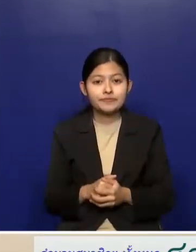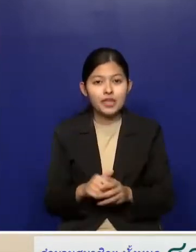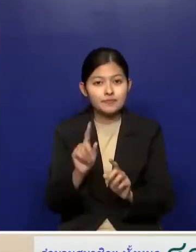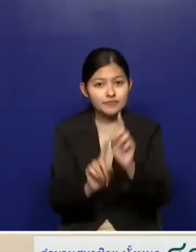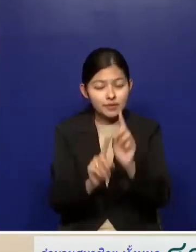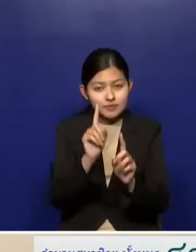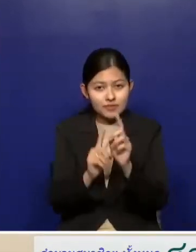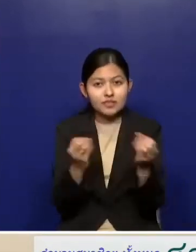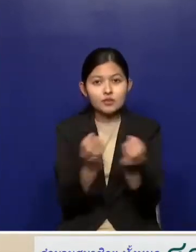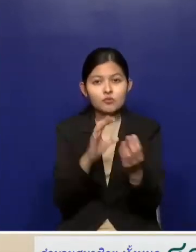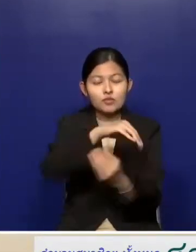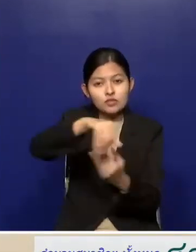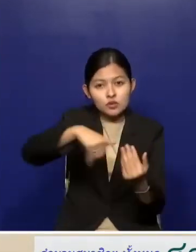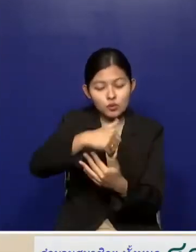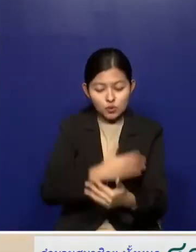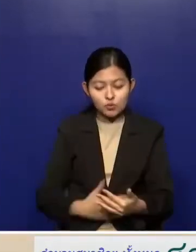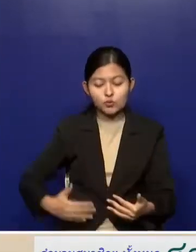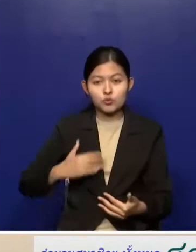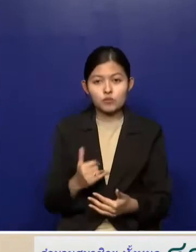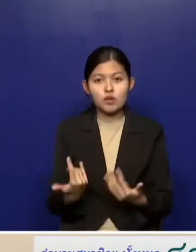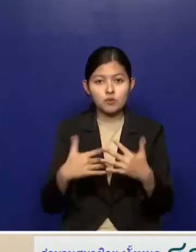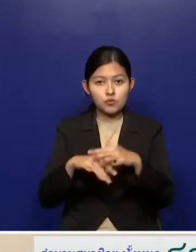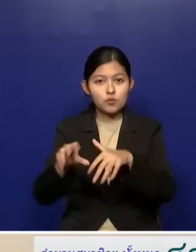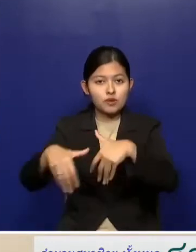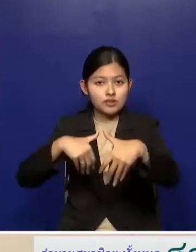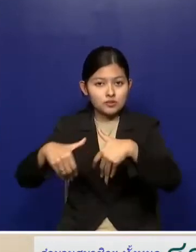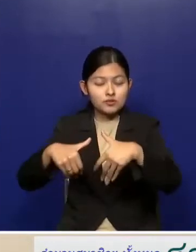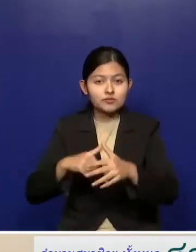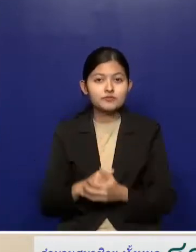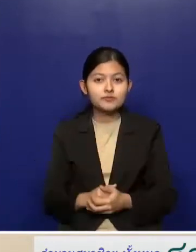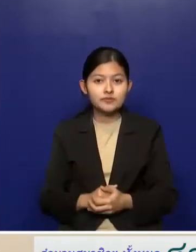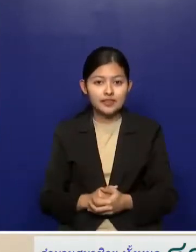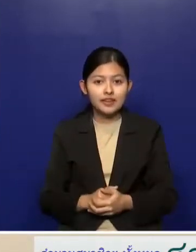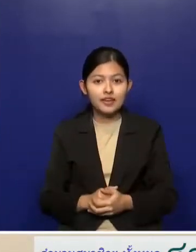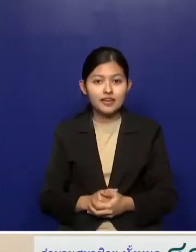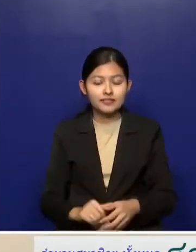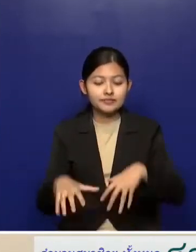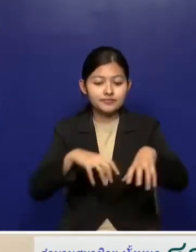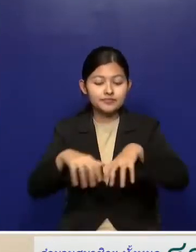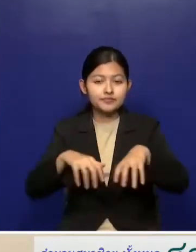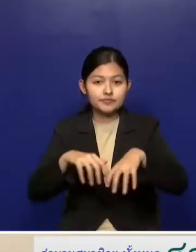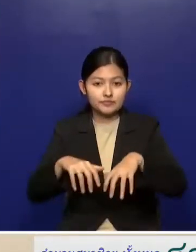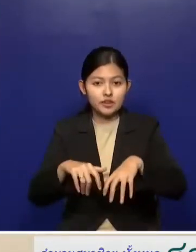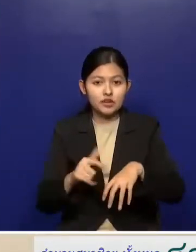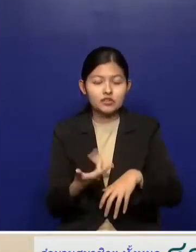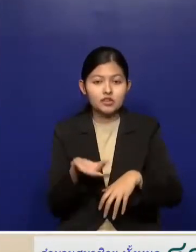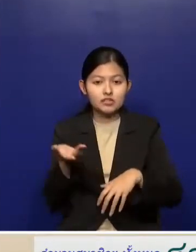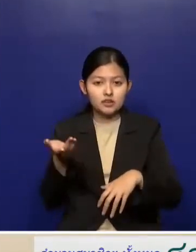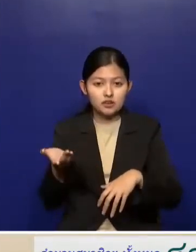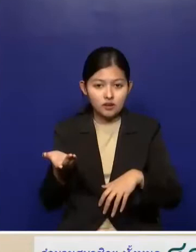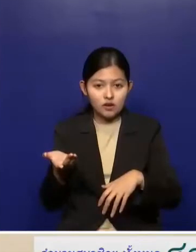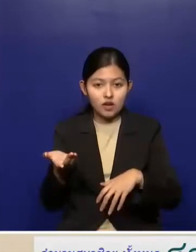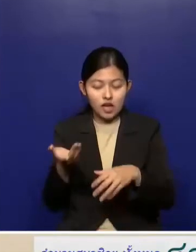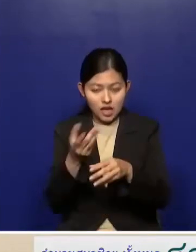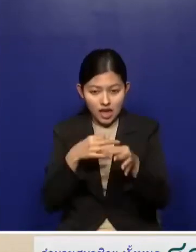ืผก Ghost gr ส่งแวดร้มสุขภาและกมส่วรมของพระชาชนอัี้เป็นประเด็นทางด้านการเปิจดการซึทฉัจะขออนุญàตให้ข้